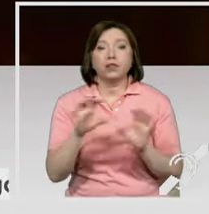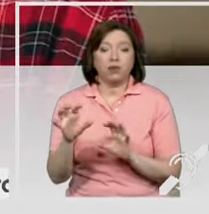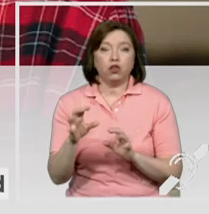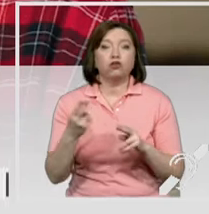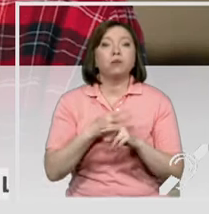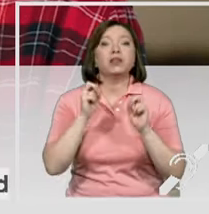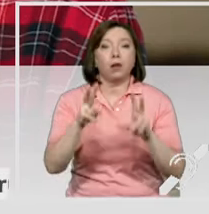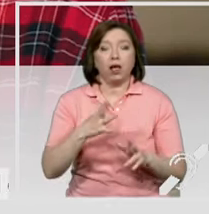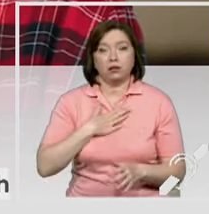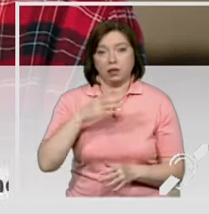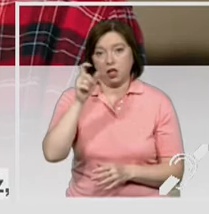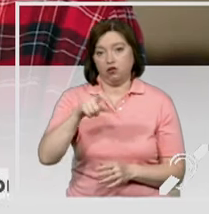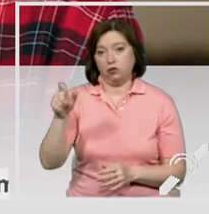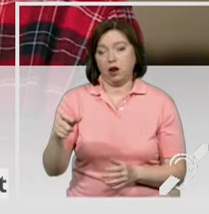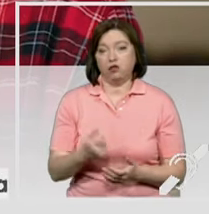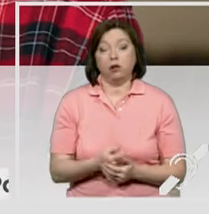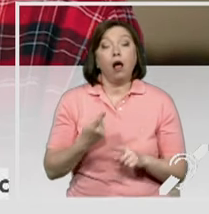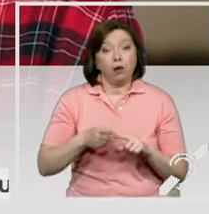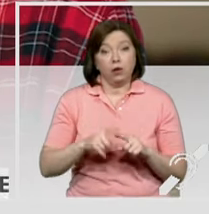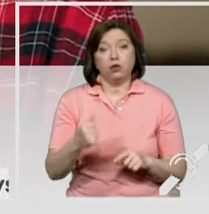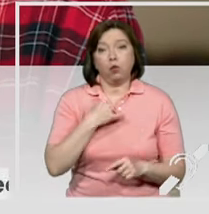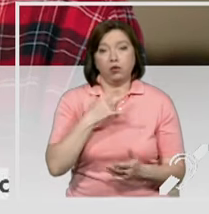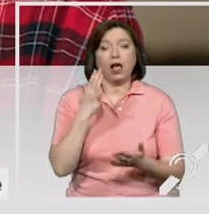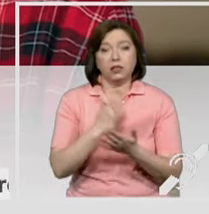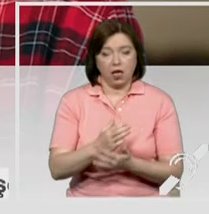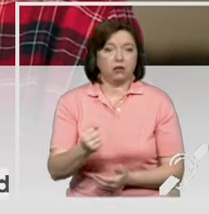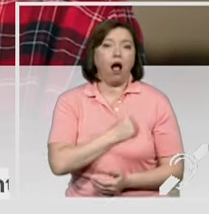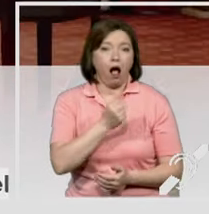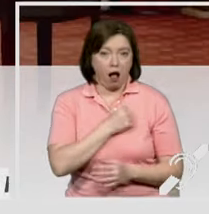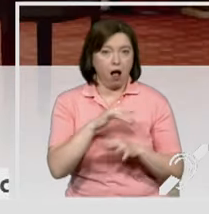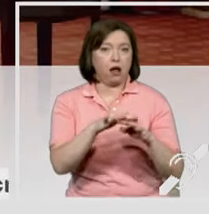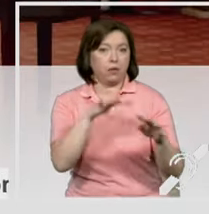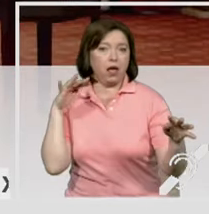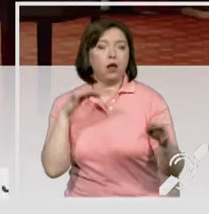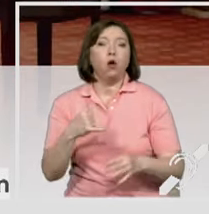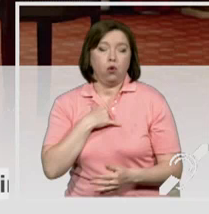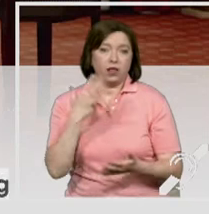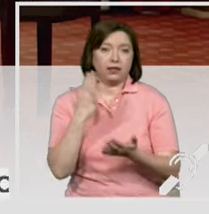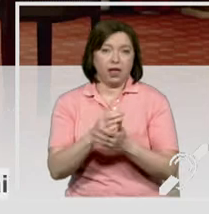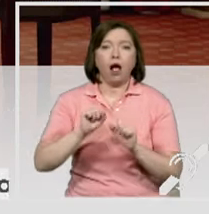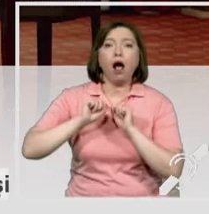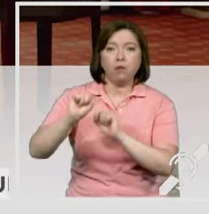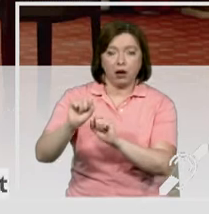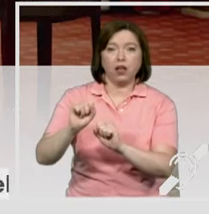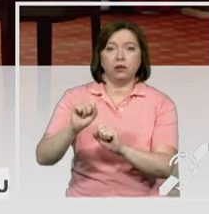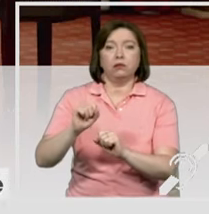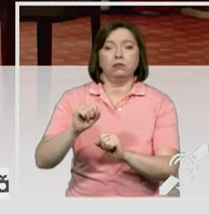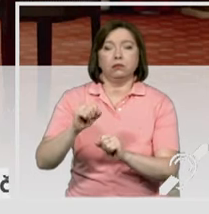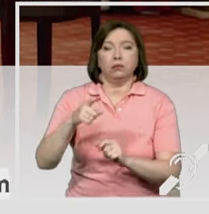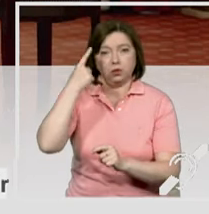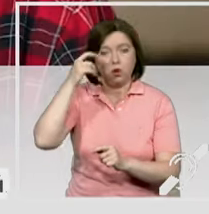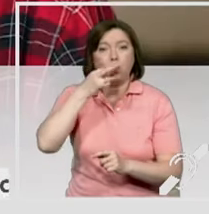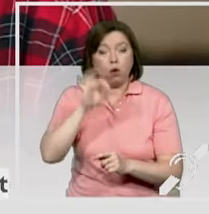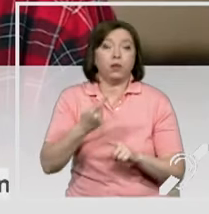обеспечить безопасность наших граждан. Поэтому у нас есть армия, поэтому у нас есть оборонительный сектор, поэтому мы делаем